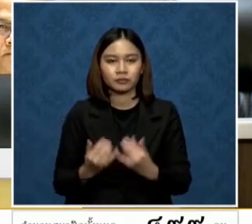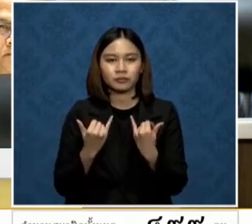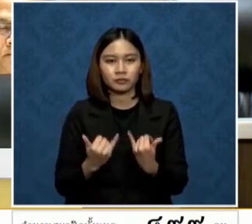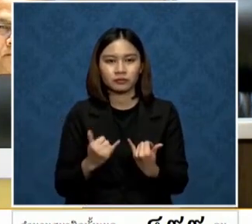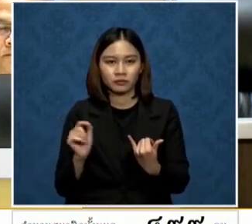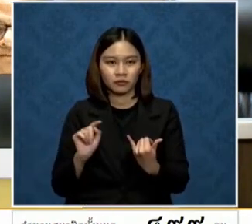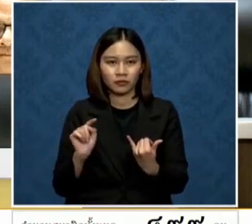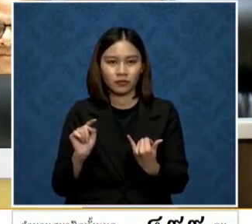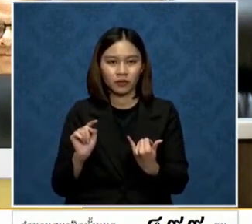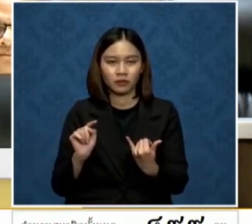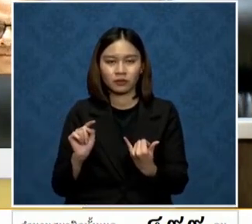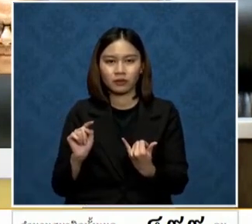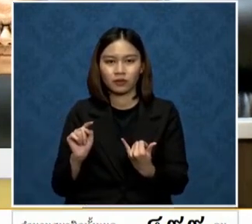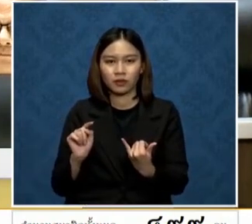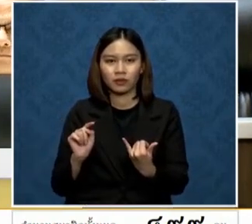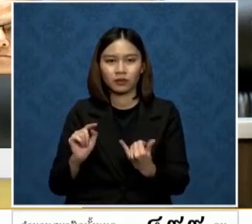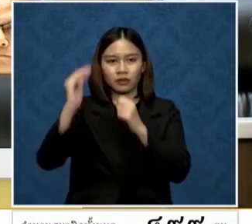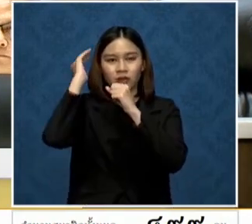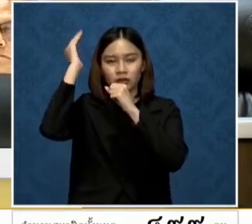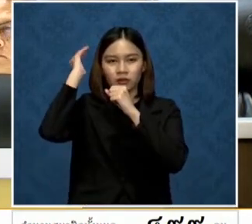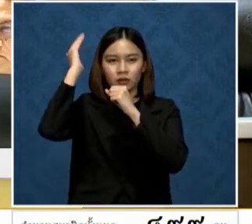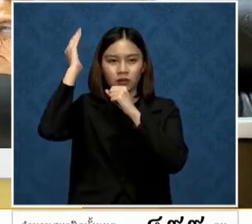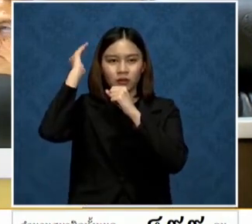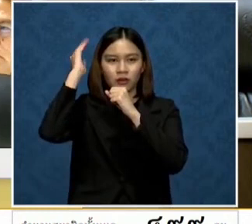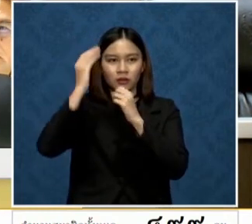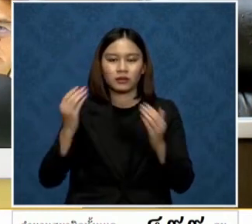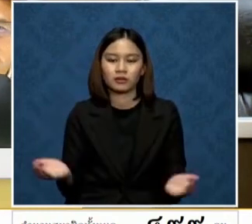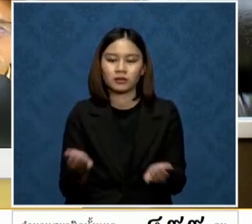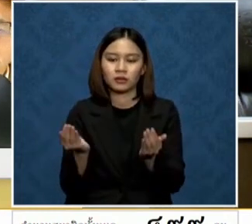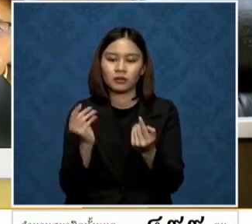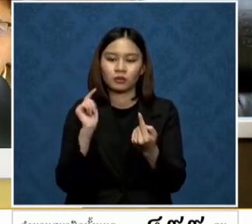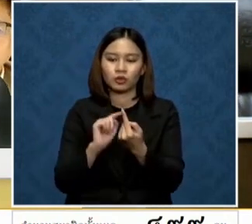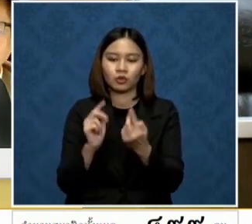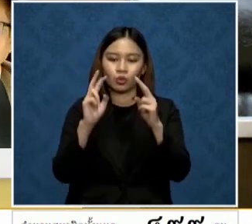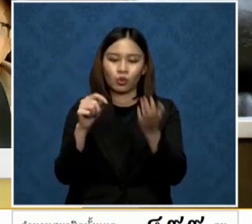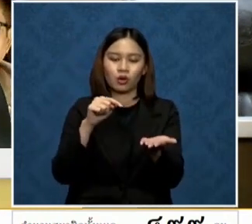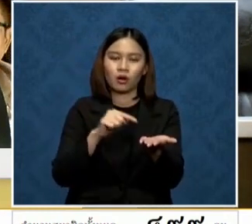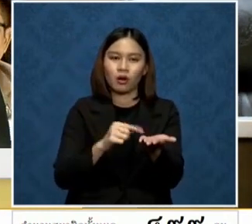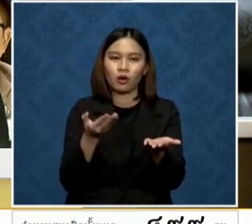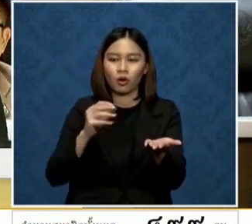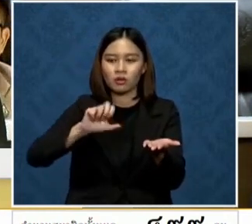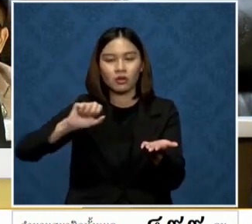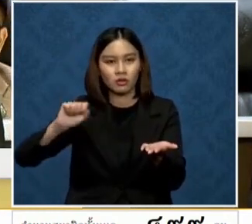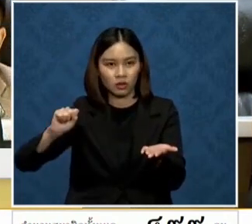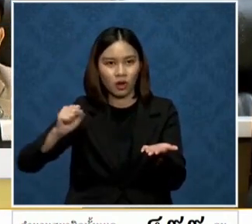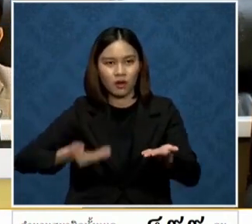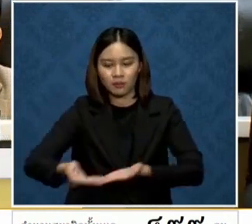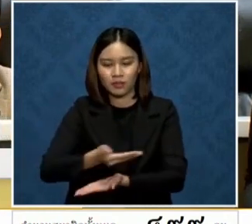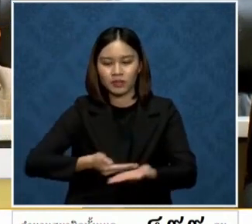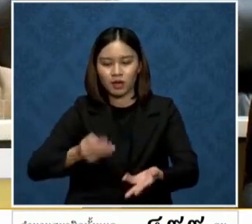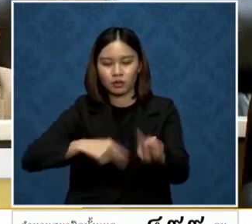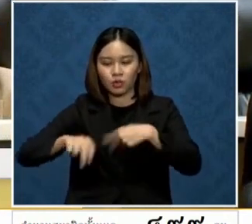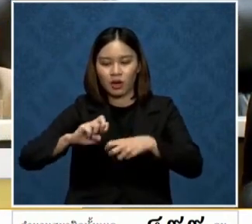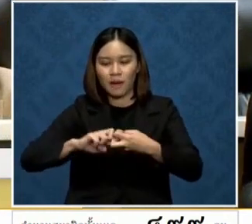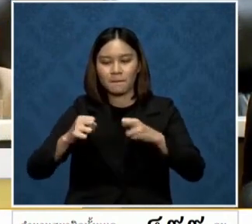นี้ผมขออภิปรายสนับสนุนยติขอให้สภาผู้แทนราษฎรพิจารณาควบ